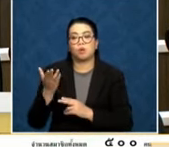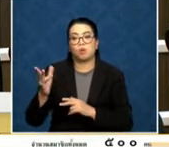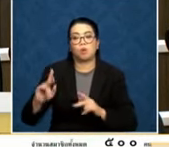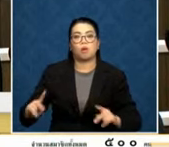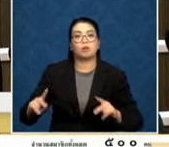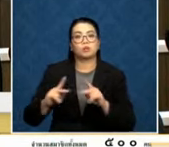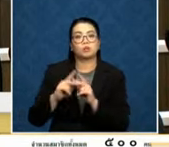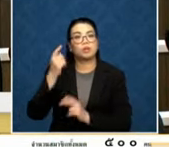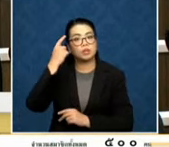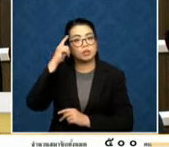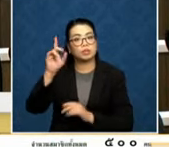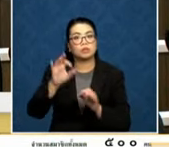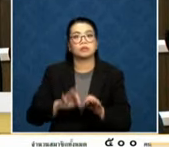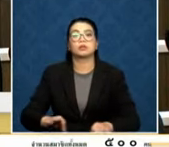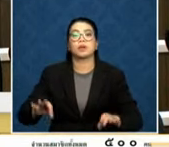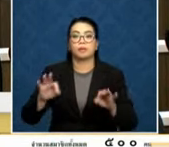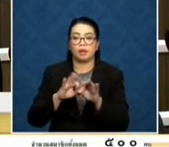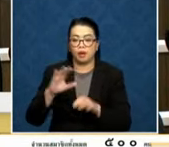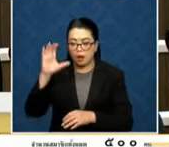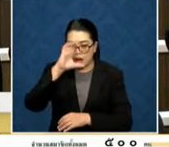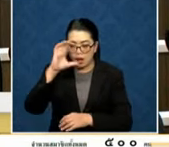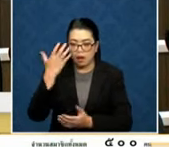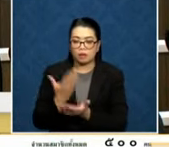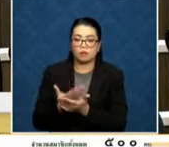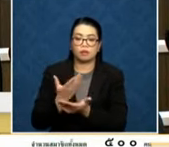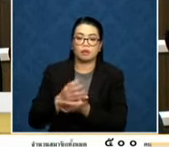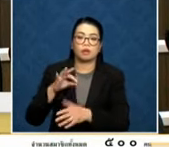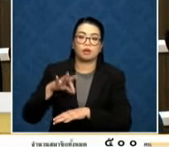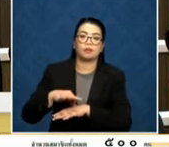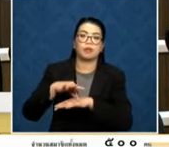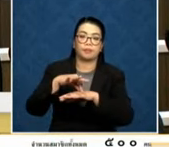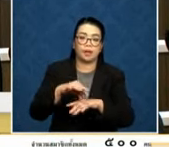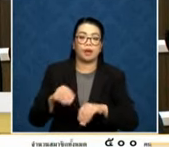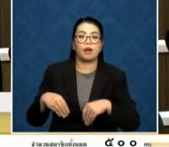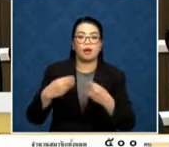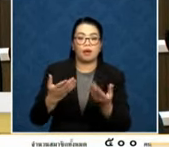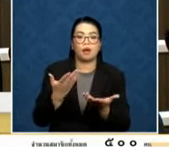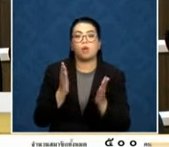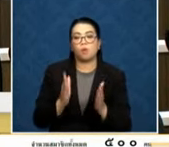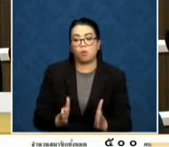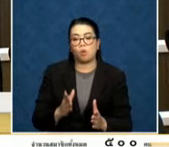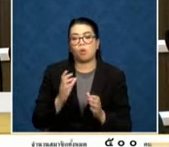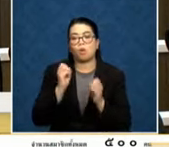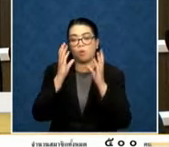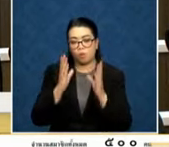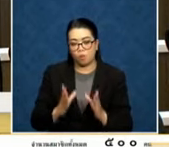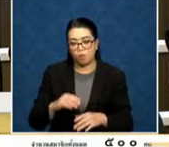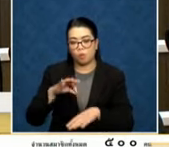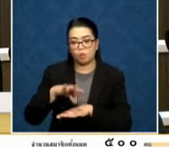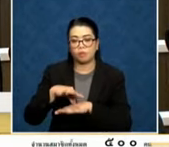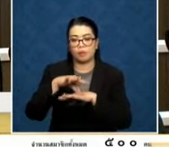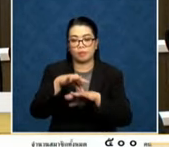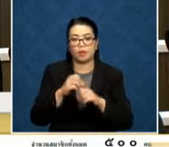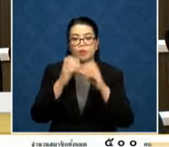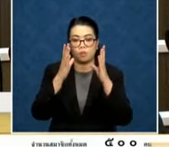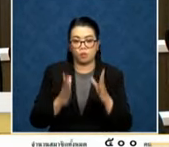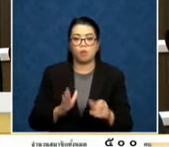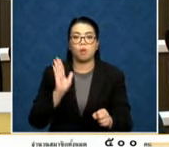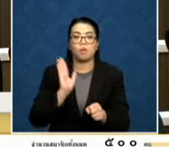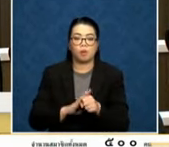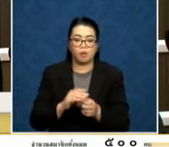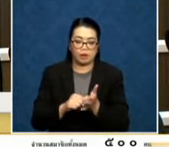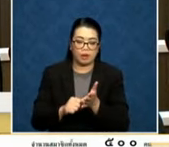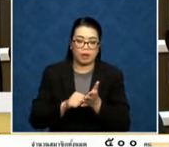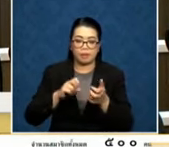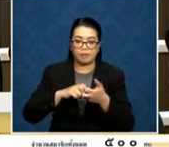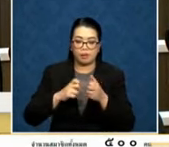ศึกษาธิการเข้ามาช่วยเหลือดูแลในเรื่องนี้และเร่งผลิตบุคลากรครูให้เพียงพอเพื่อแก้